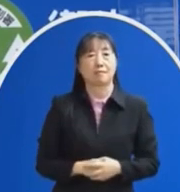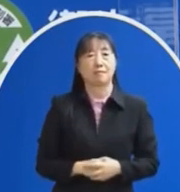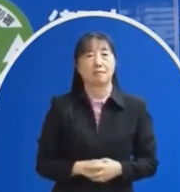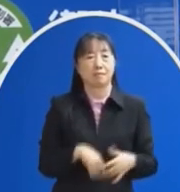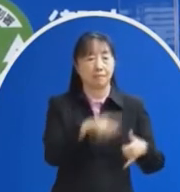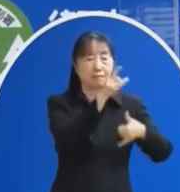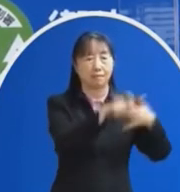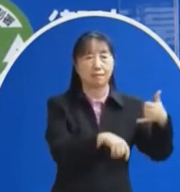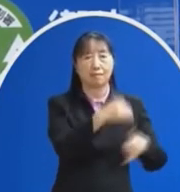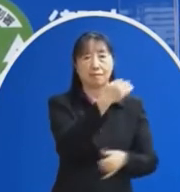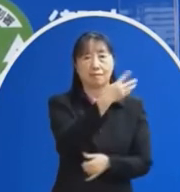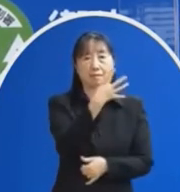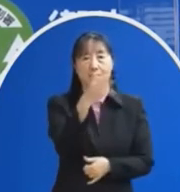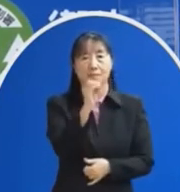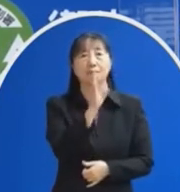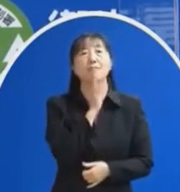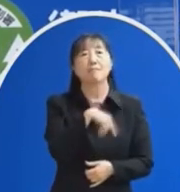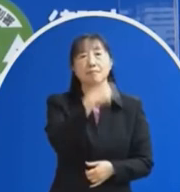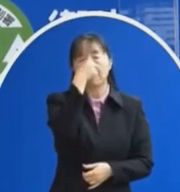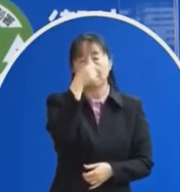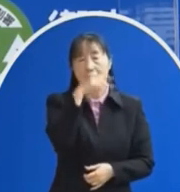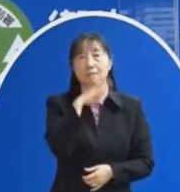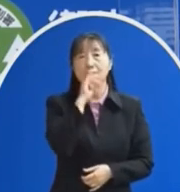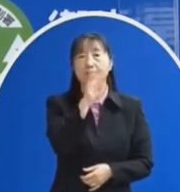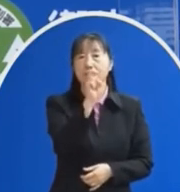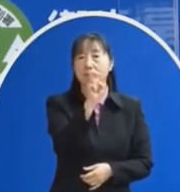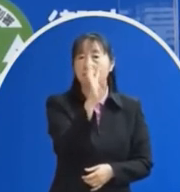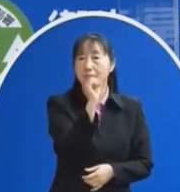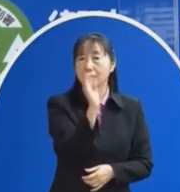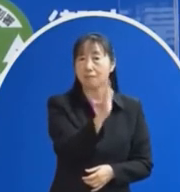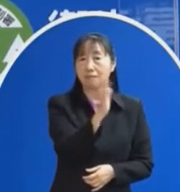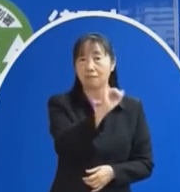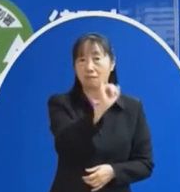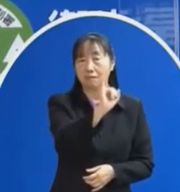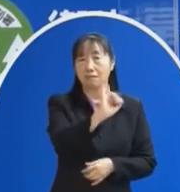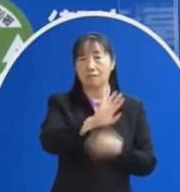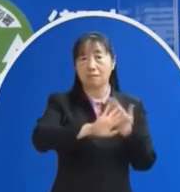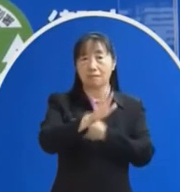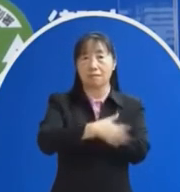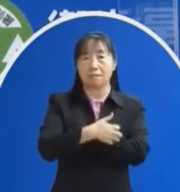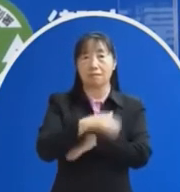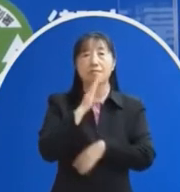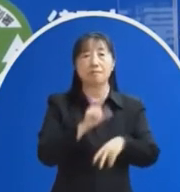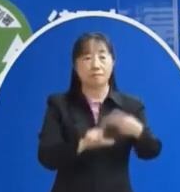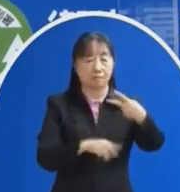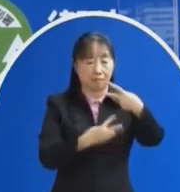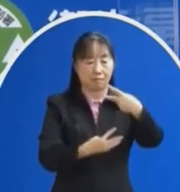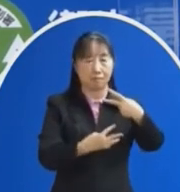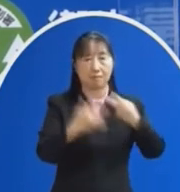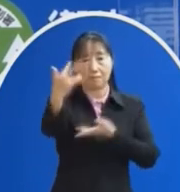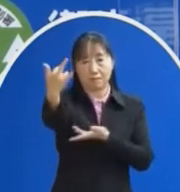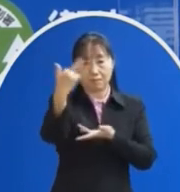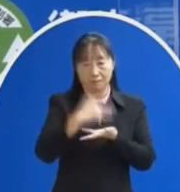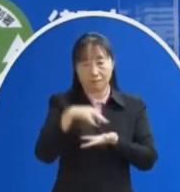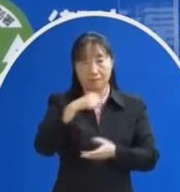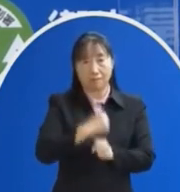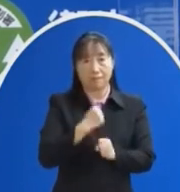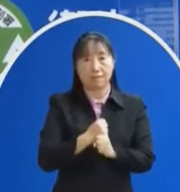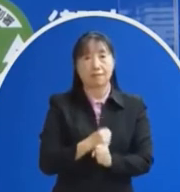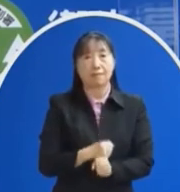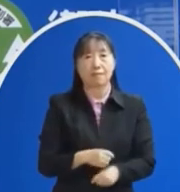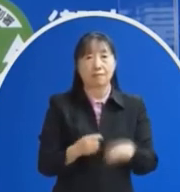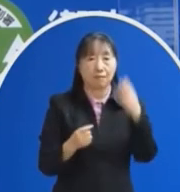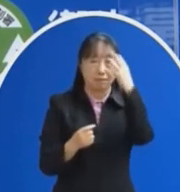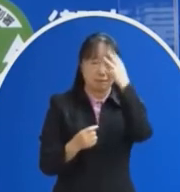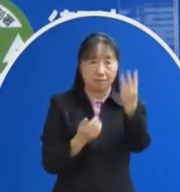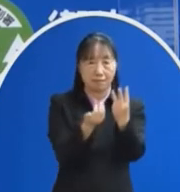案940为菲律宾籍20多岁的女性移工，那今年的2月3日来台工作，那有